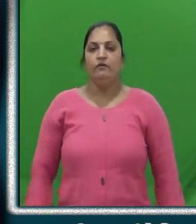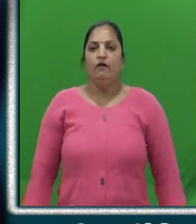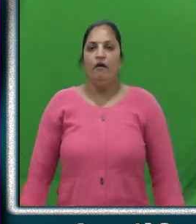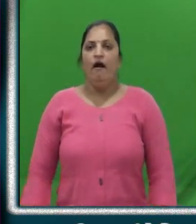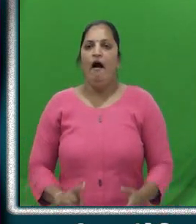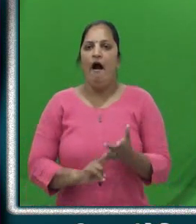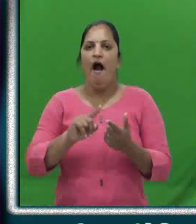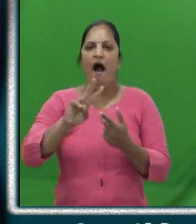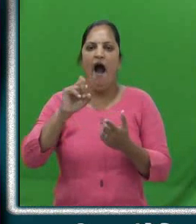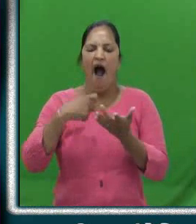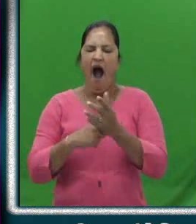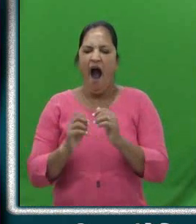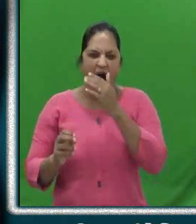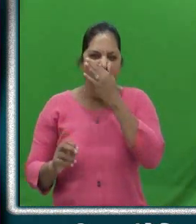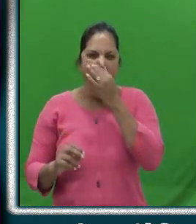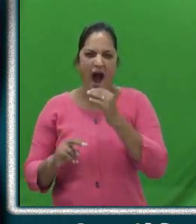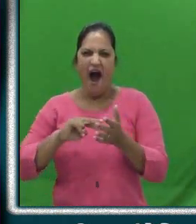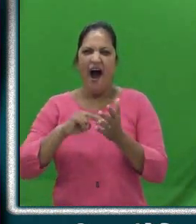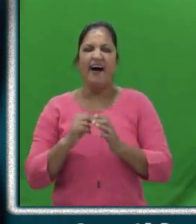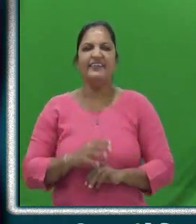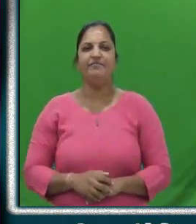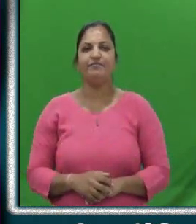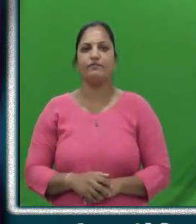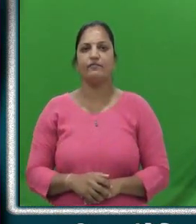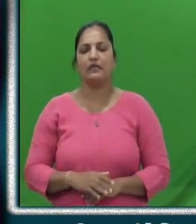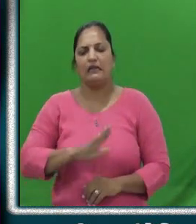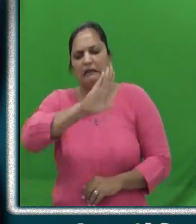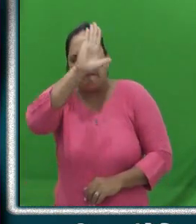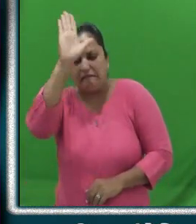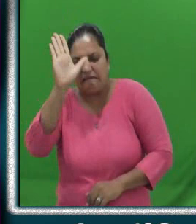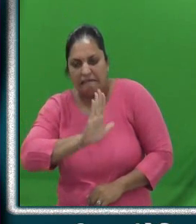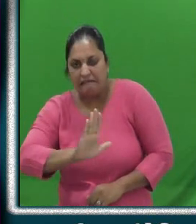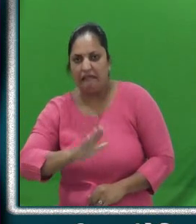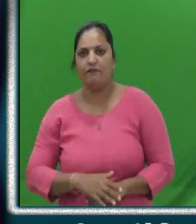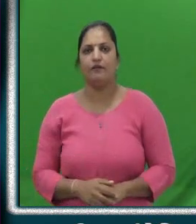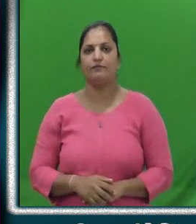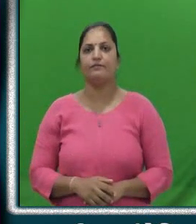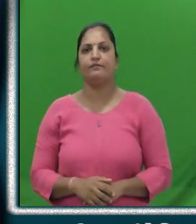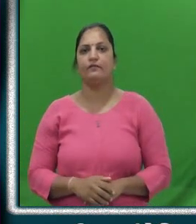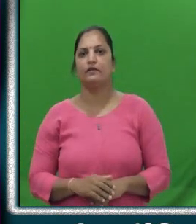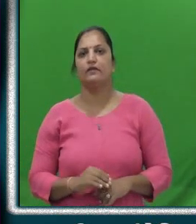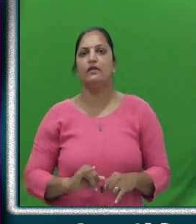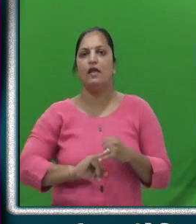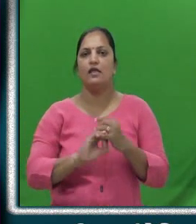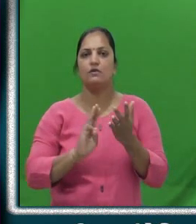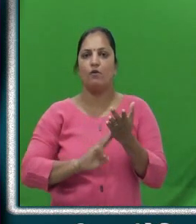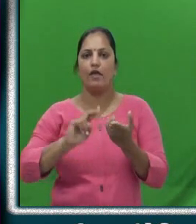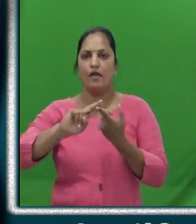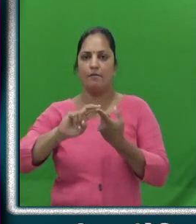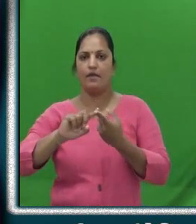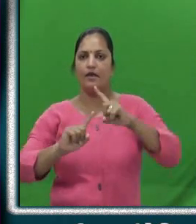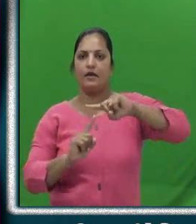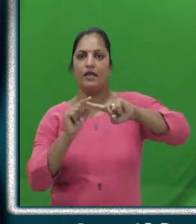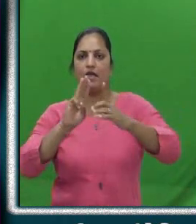પછી ઓલમોસ્ટ નેવર, ભાગ્યે જ અથવા કદી નહીં એને કહેવાય. બરાબર. એના